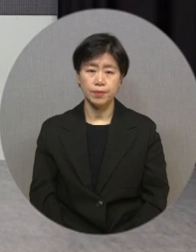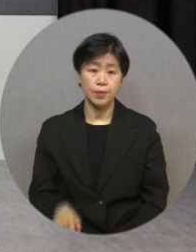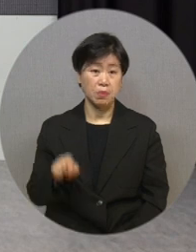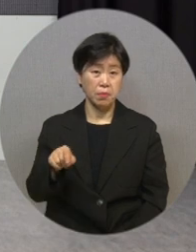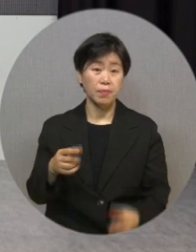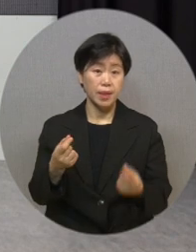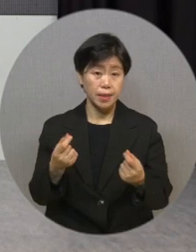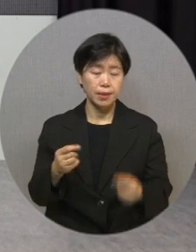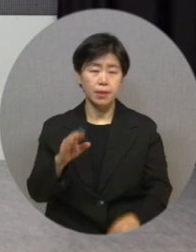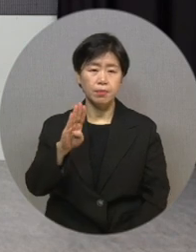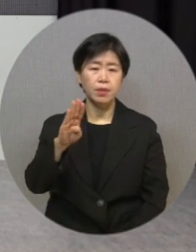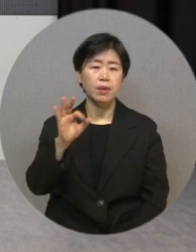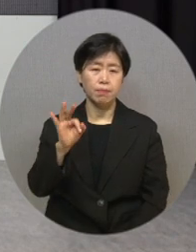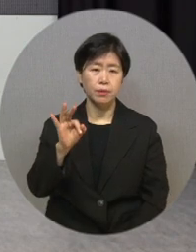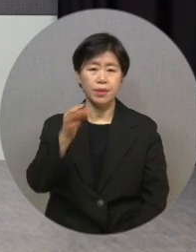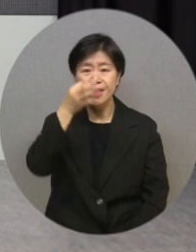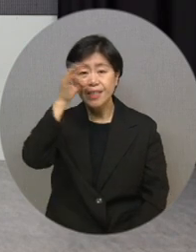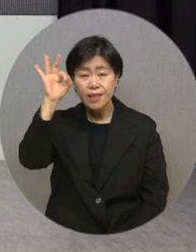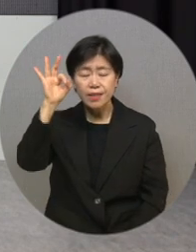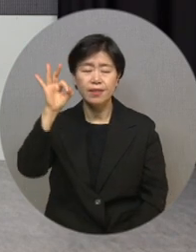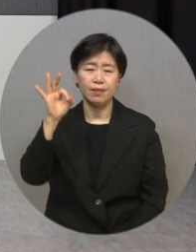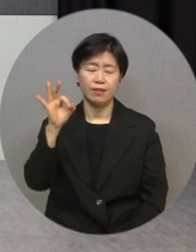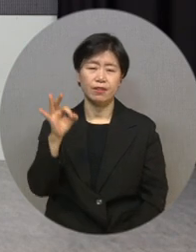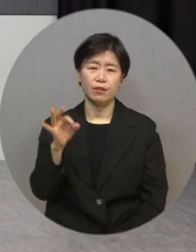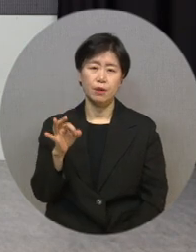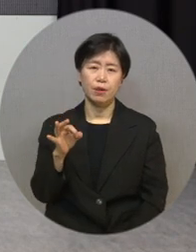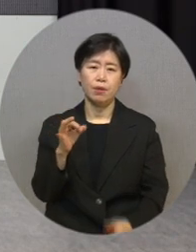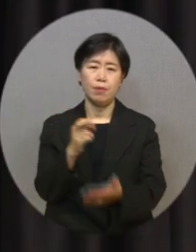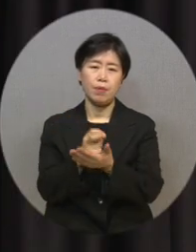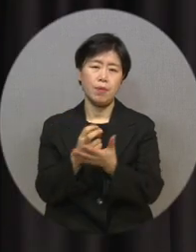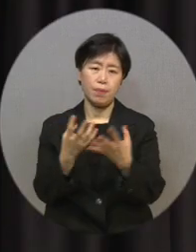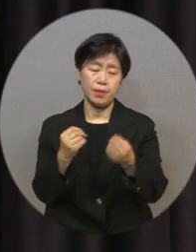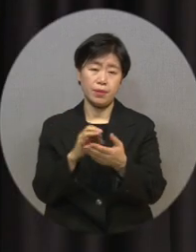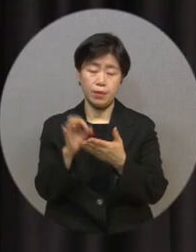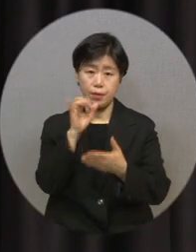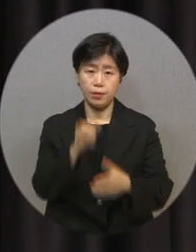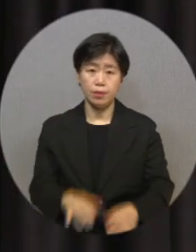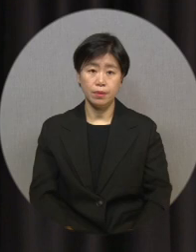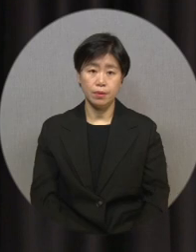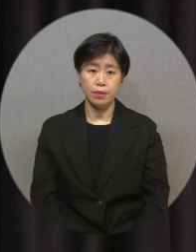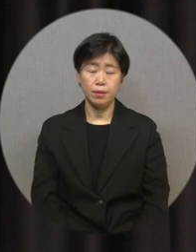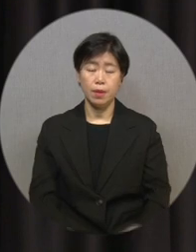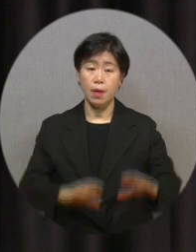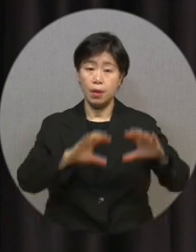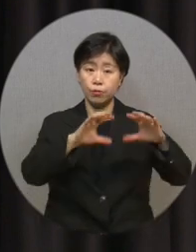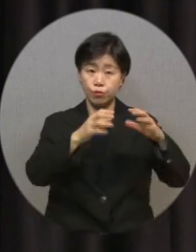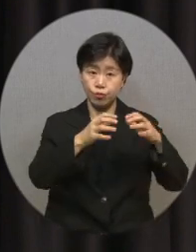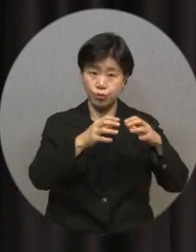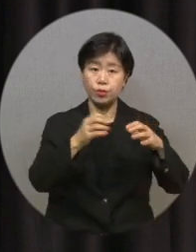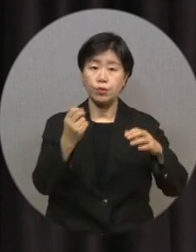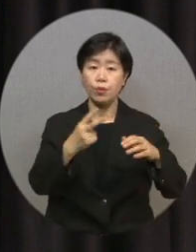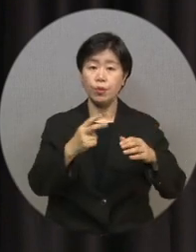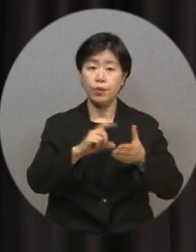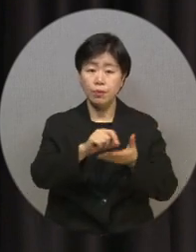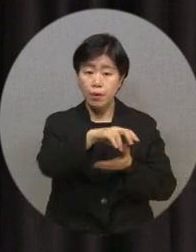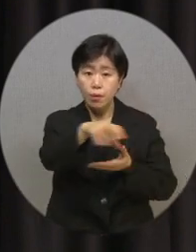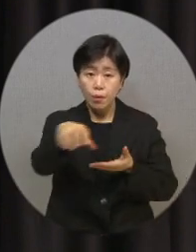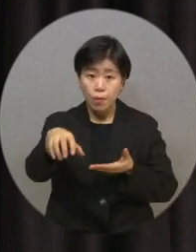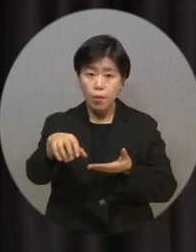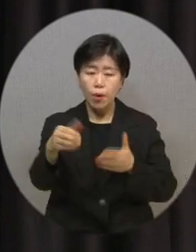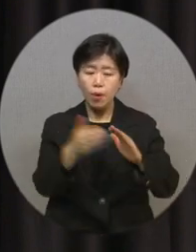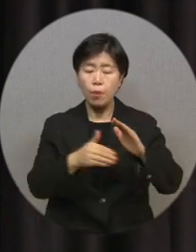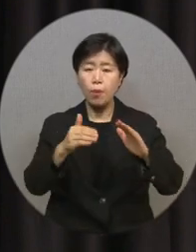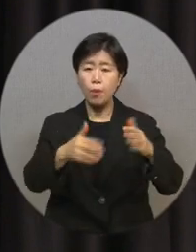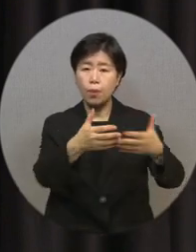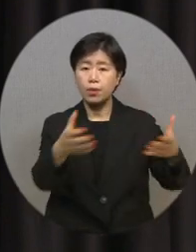인증이라는 제도를 통해서 많이 좀 확대를 하고 있고요 지방자치 단체 국가와 지방자치 단체 그다음에 공공 기관의 의무 시설입니다